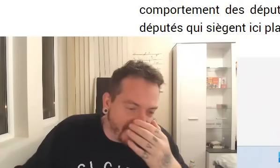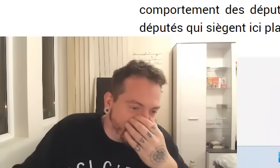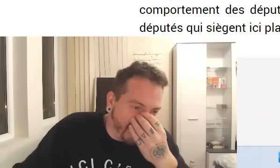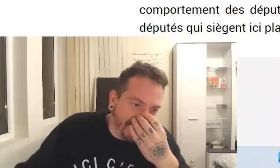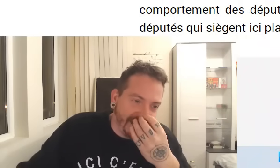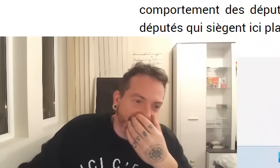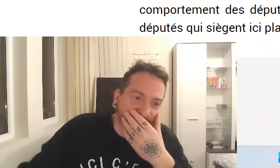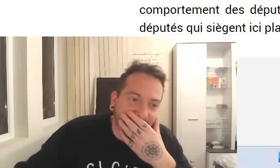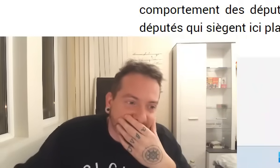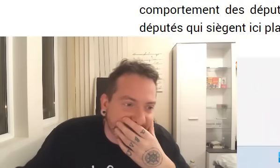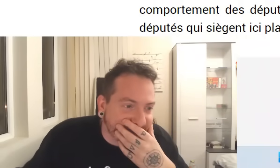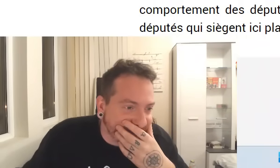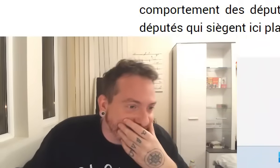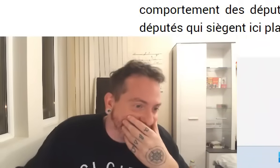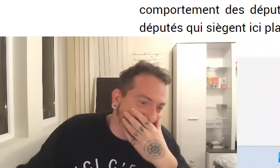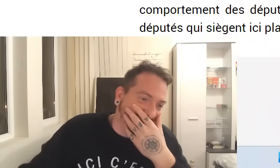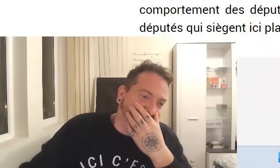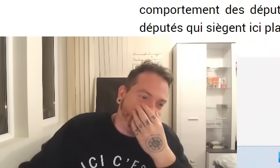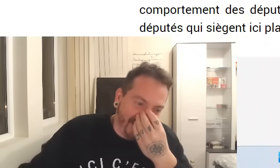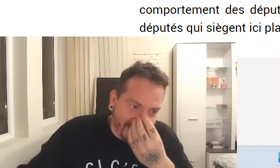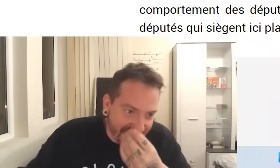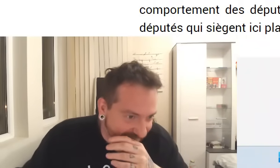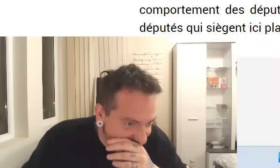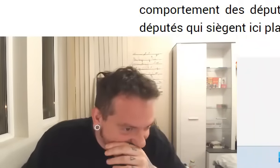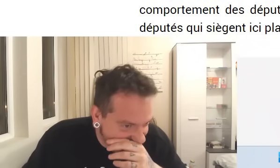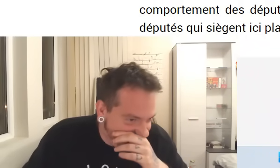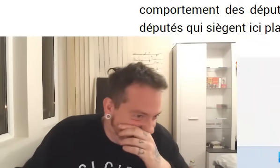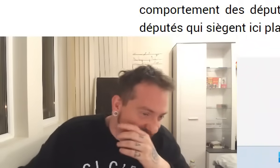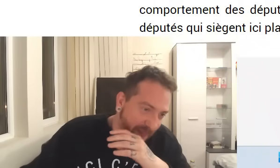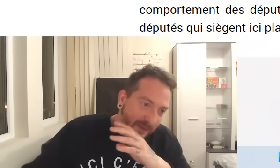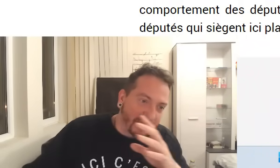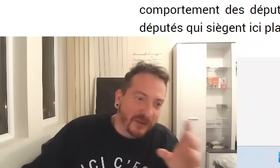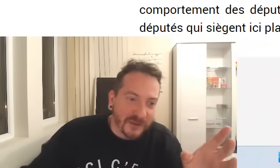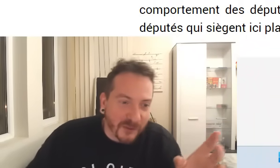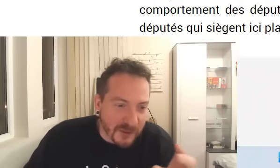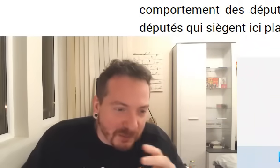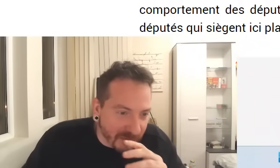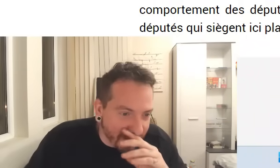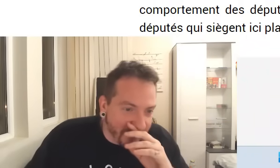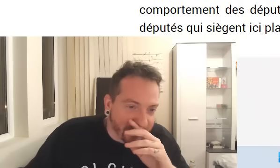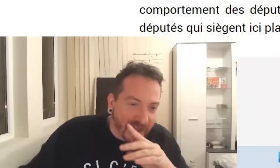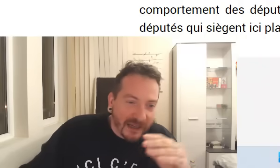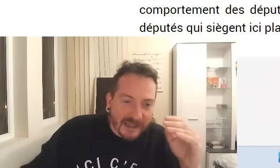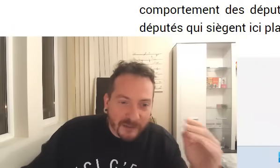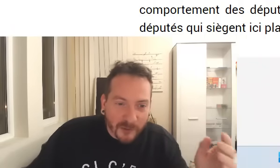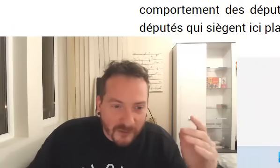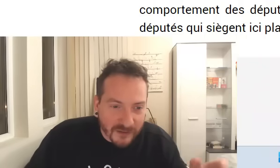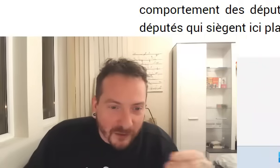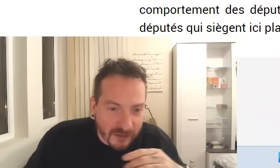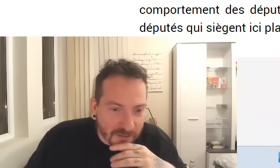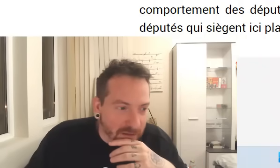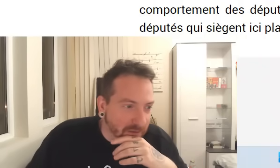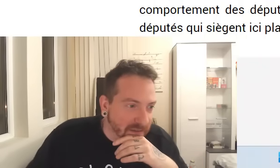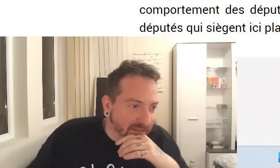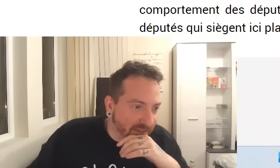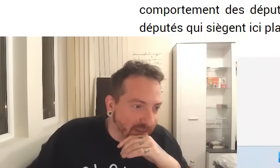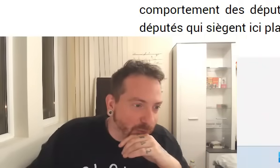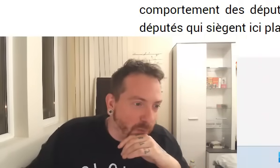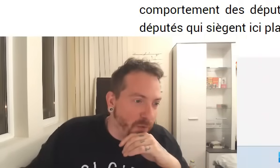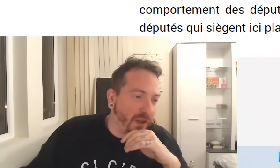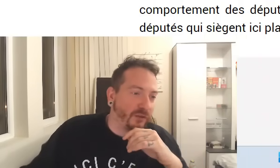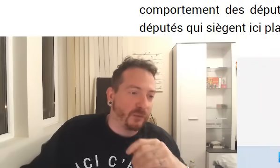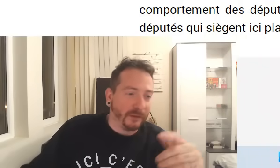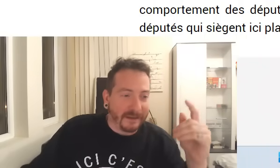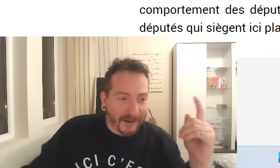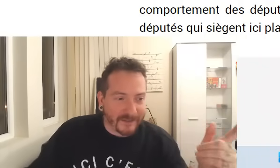fais l'accent l'accent africain tu es une grosse poubelle et de lancer envers les macronistes avec un